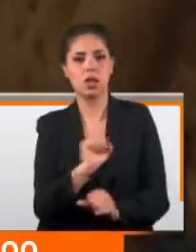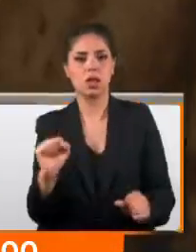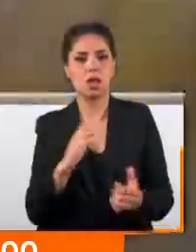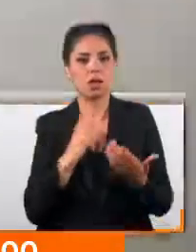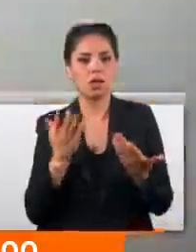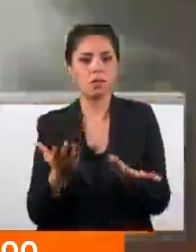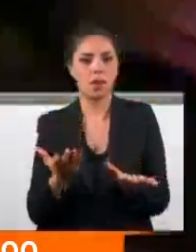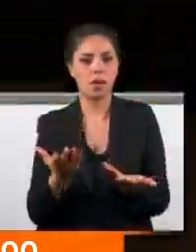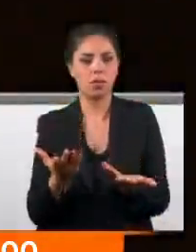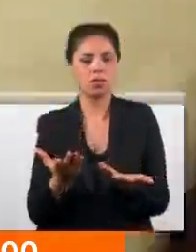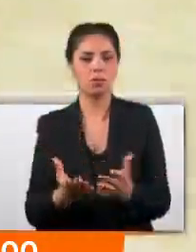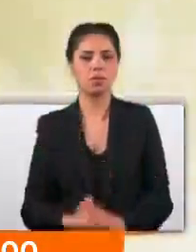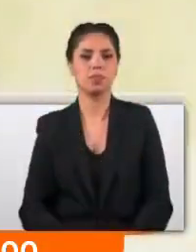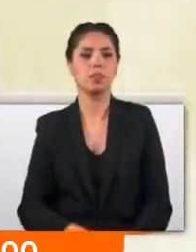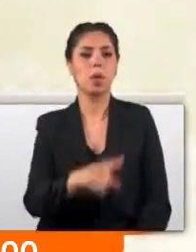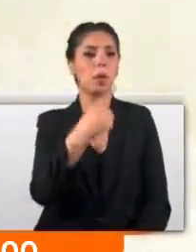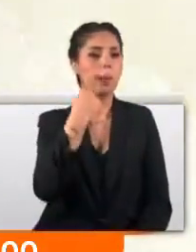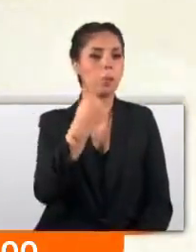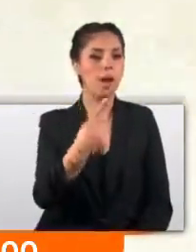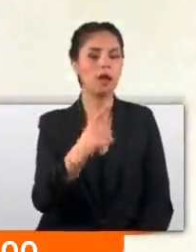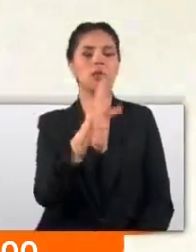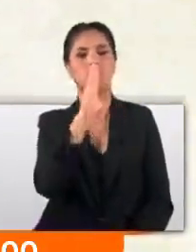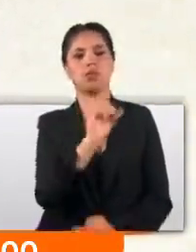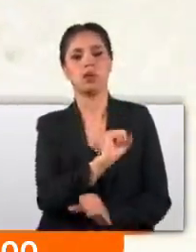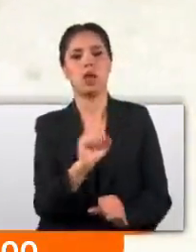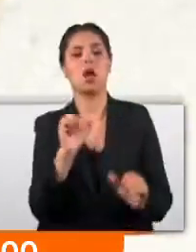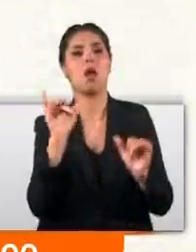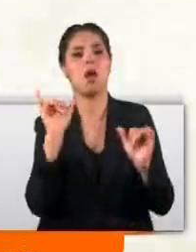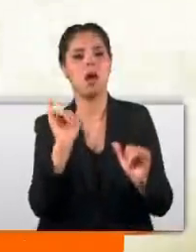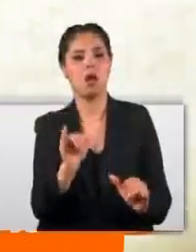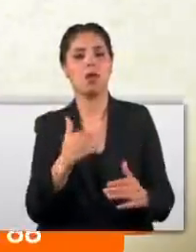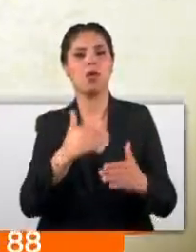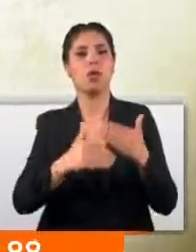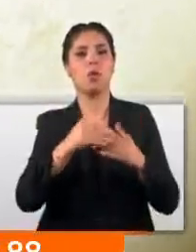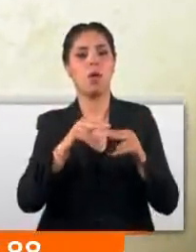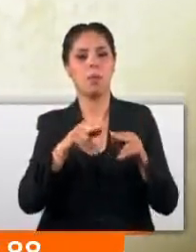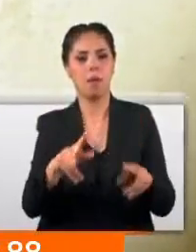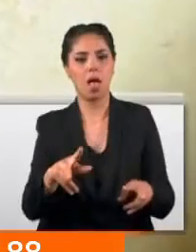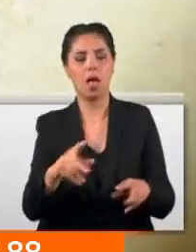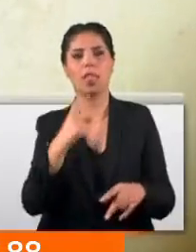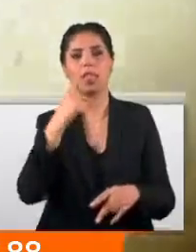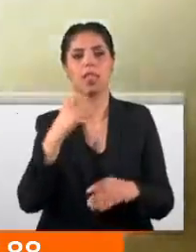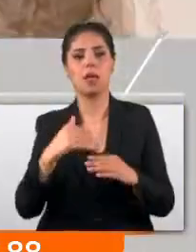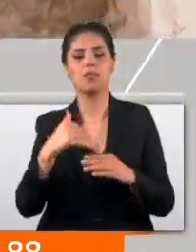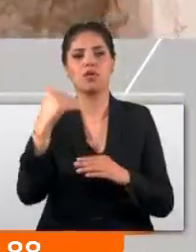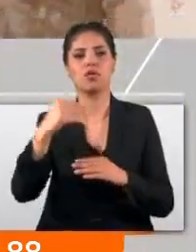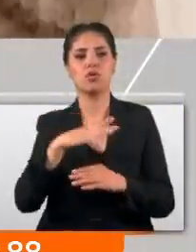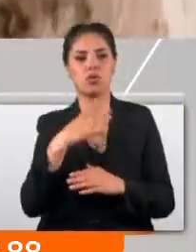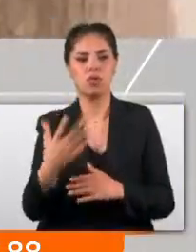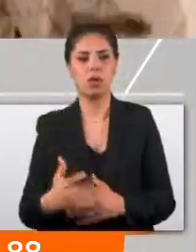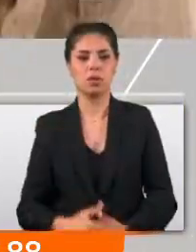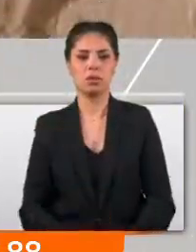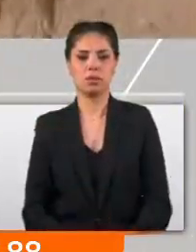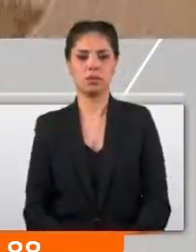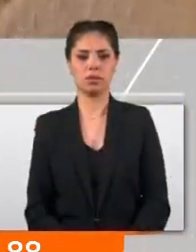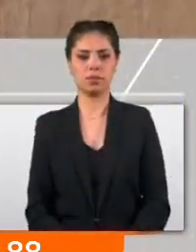gibi görünüyor. Şöyle döndüğümüzde yine aynı manzara. Yine duvar yıkılmış, yine demirler çıkmış. Kabuk beton